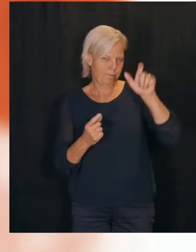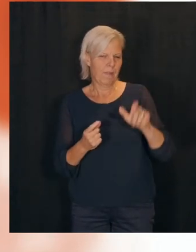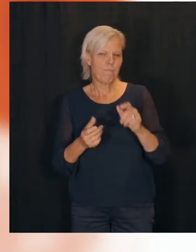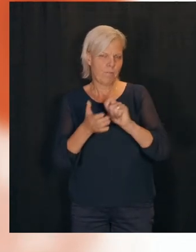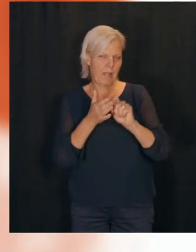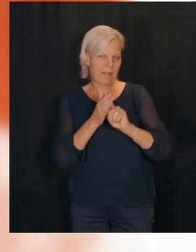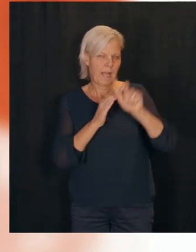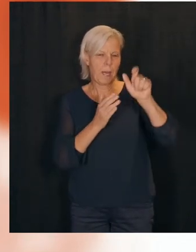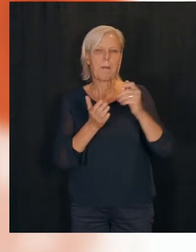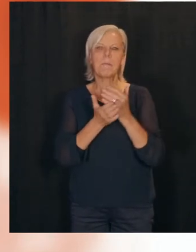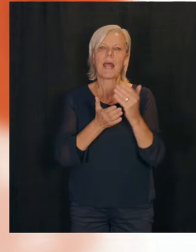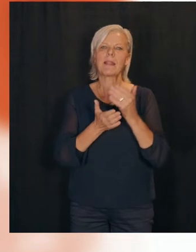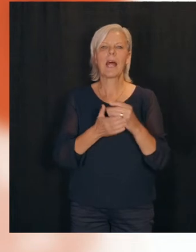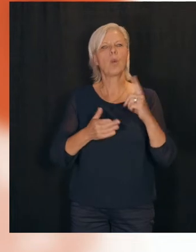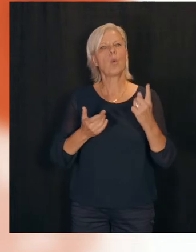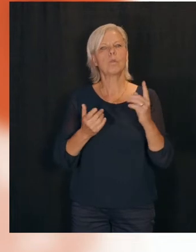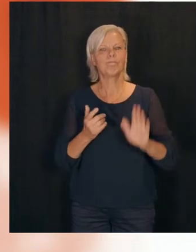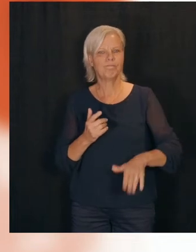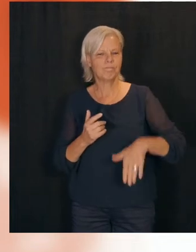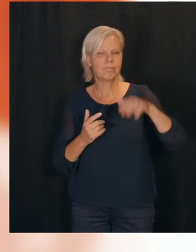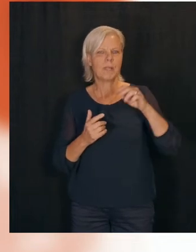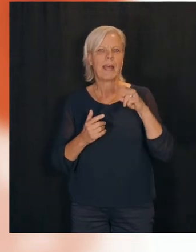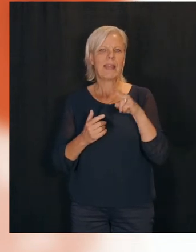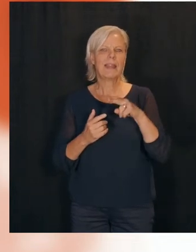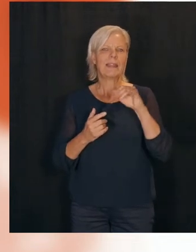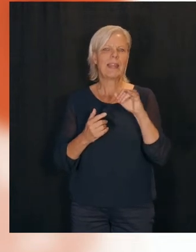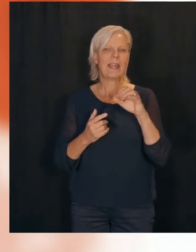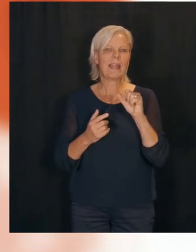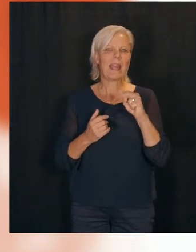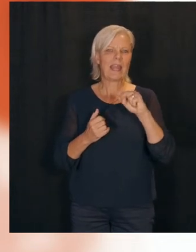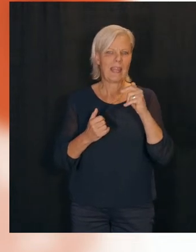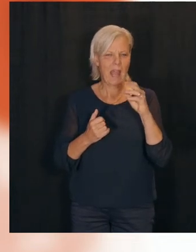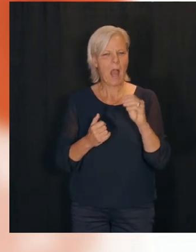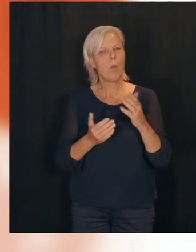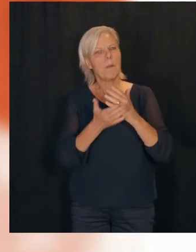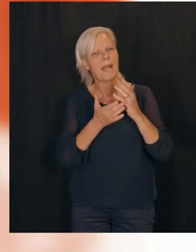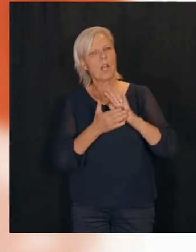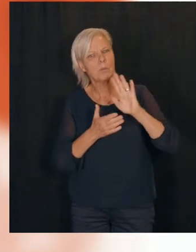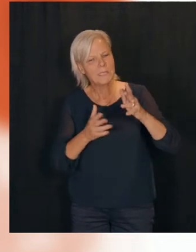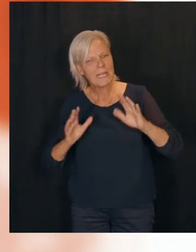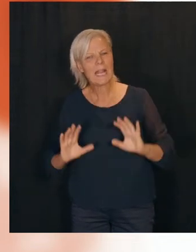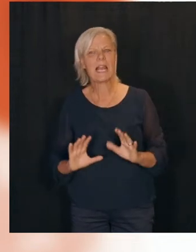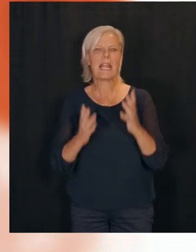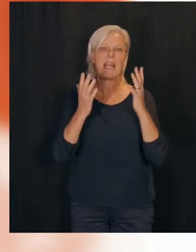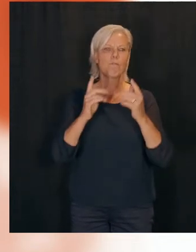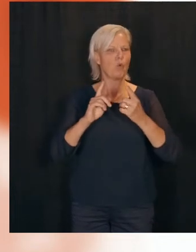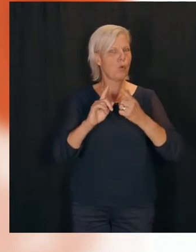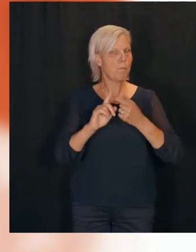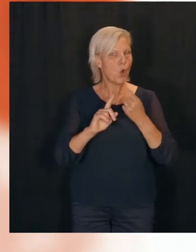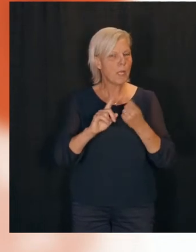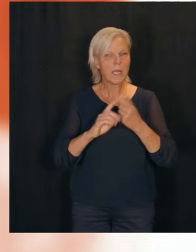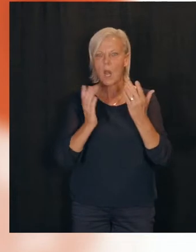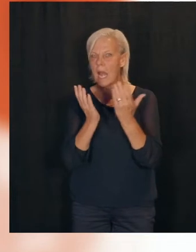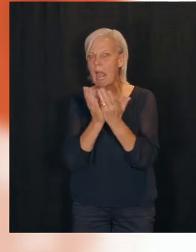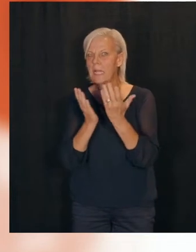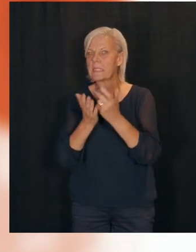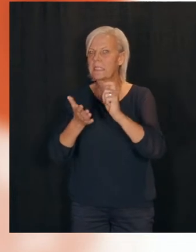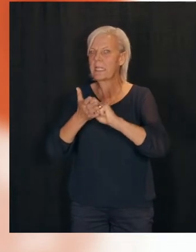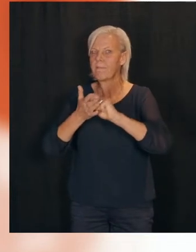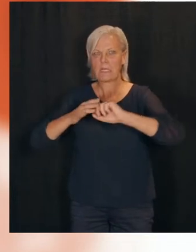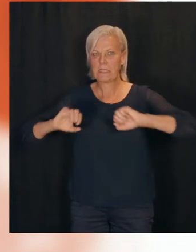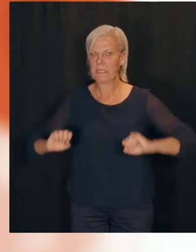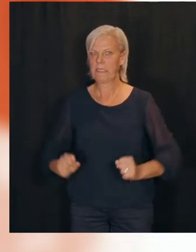i Nigeria. Hon berättar om sitt liv. Hon började tydligen läsa och skriva väldigt